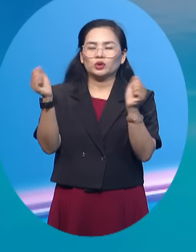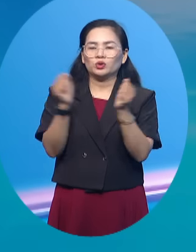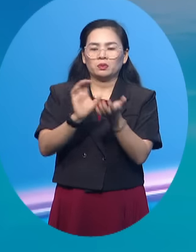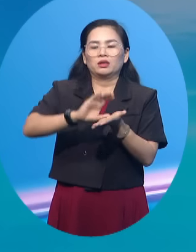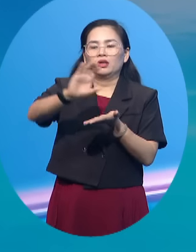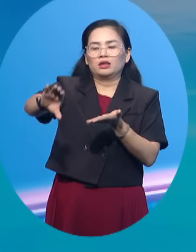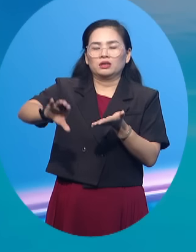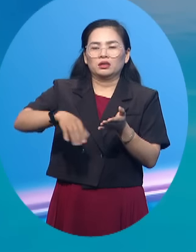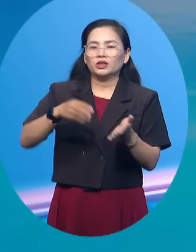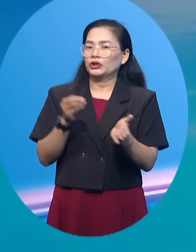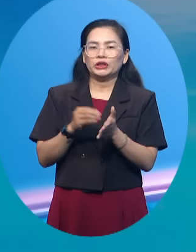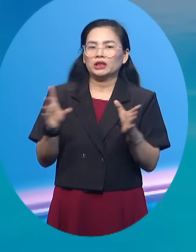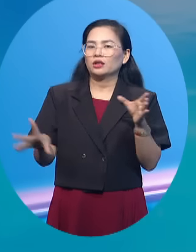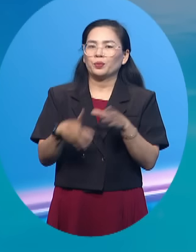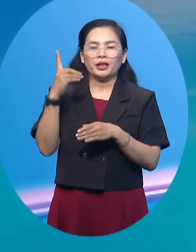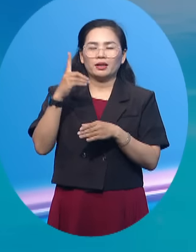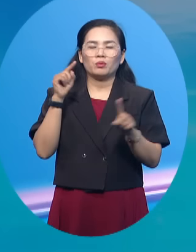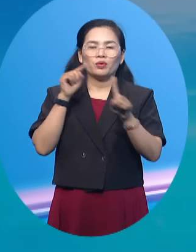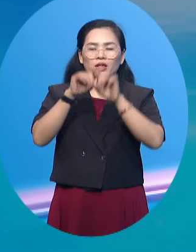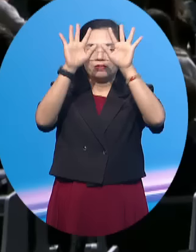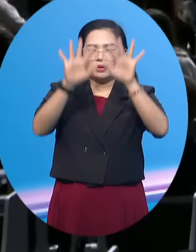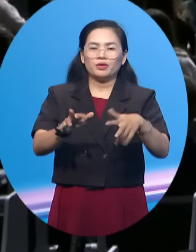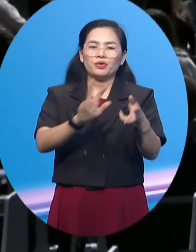cho những nỗ lực chống biến đổi khí hậu.